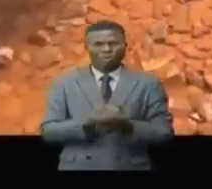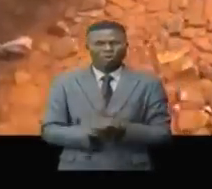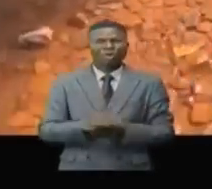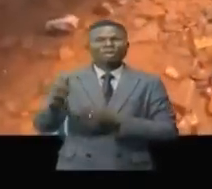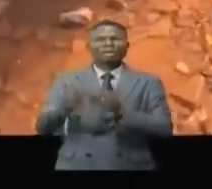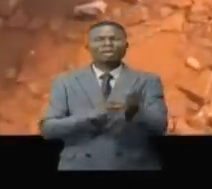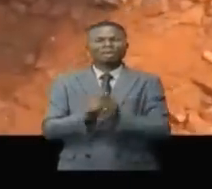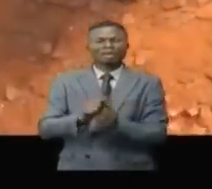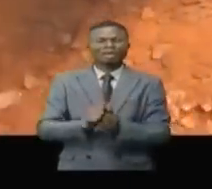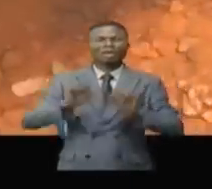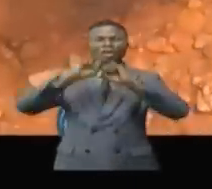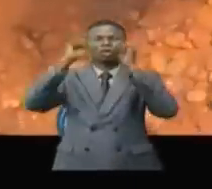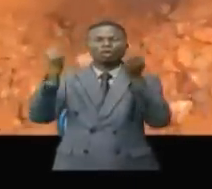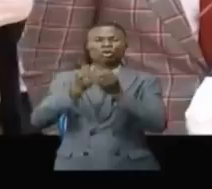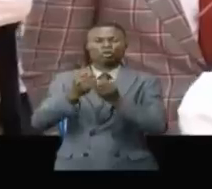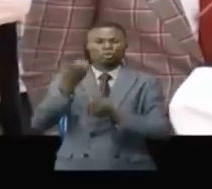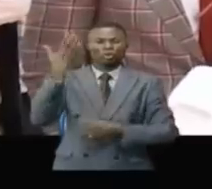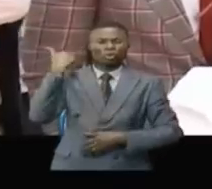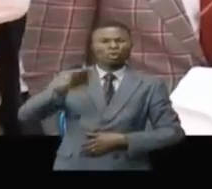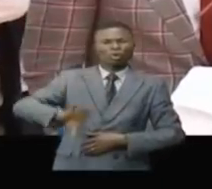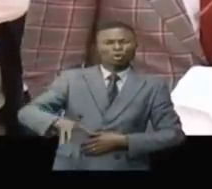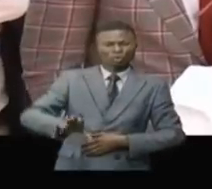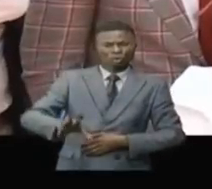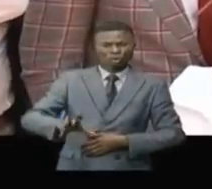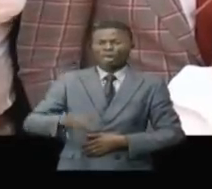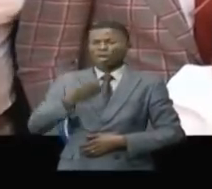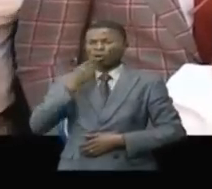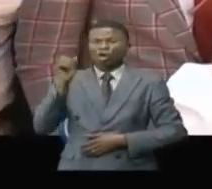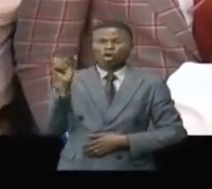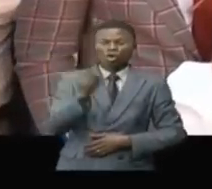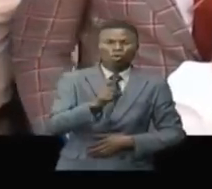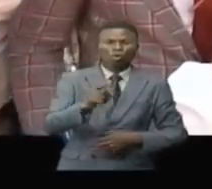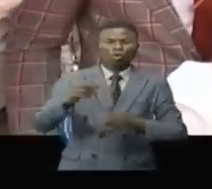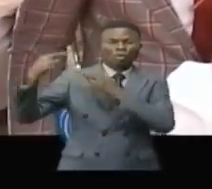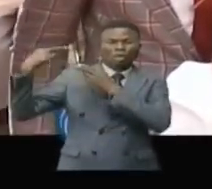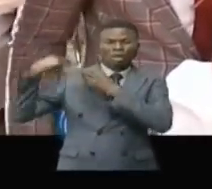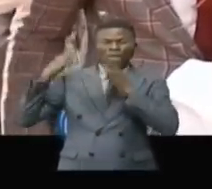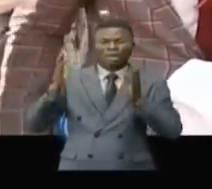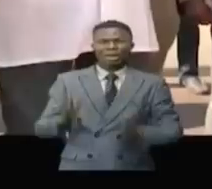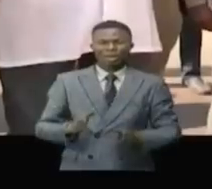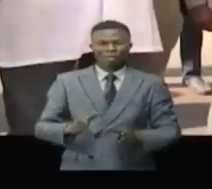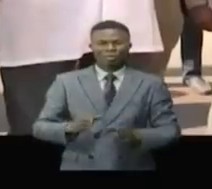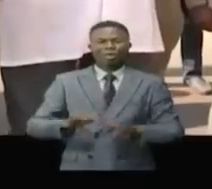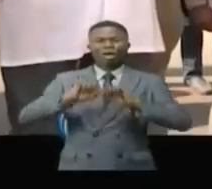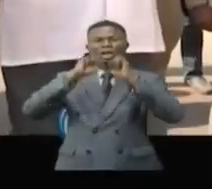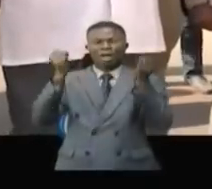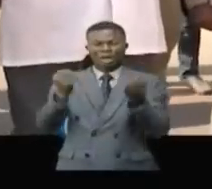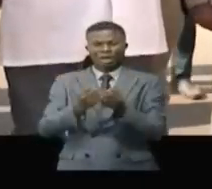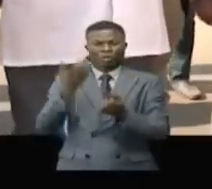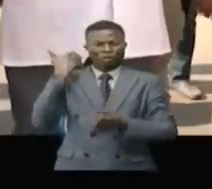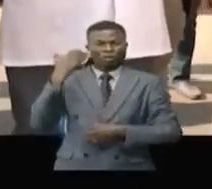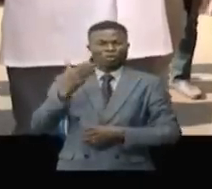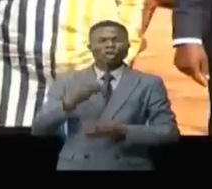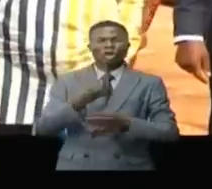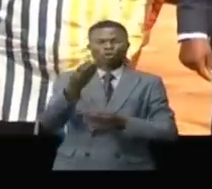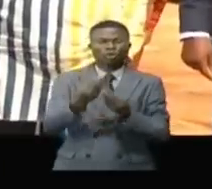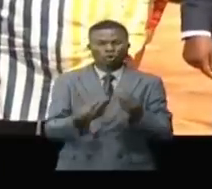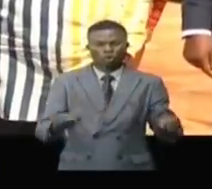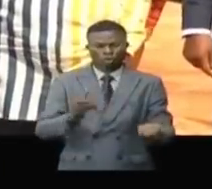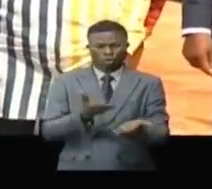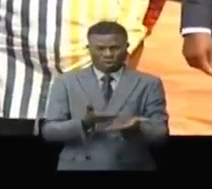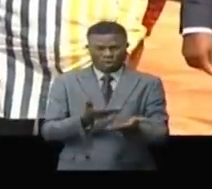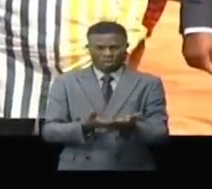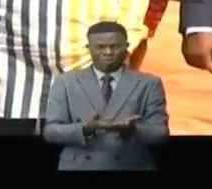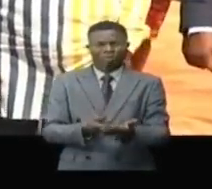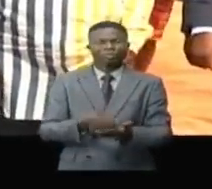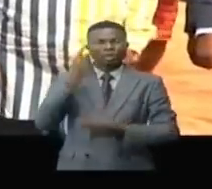de la régie des eaux. Des instructions ont été données aux responsables de cette entreprise d'État pour pallier cet état des choses. Le gouverneur va boucler